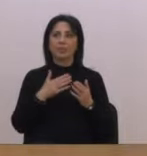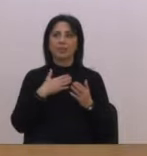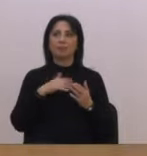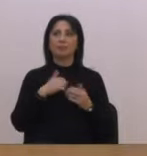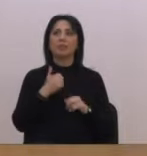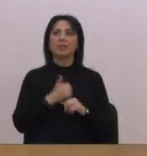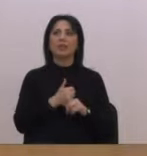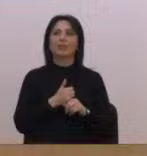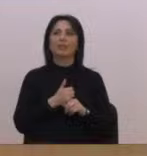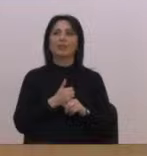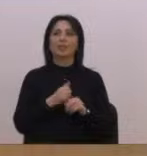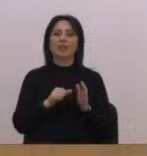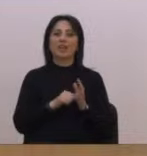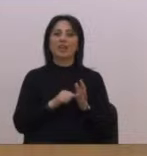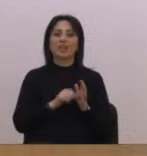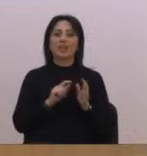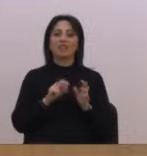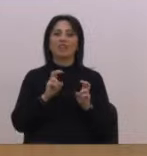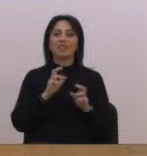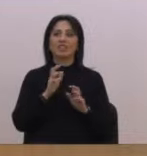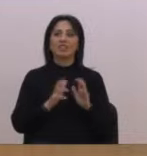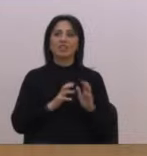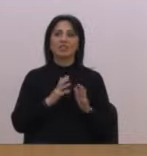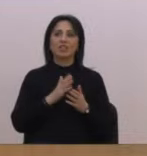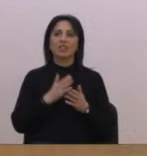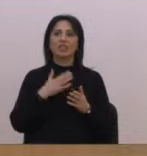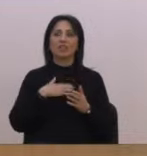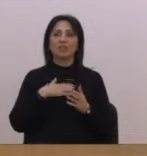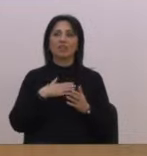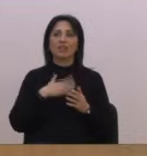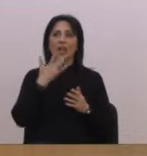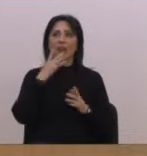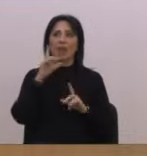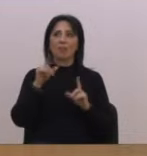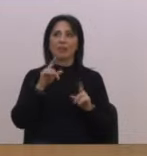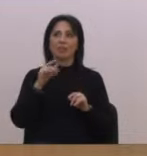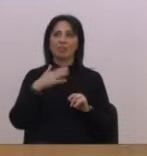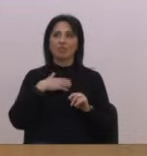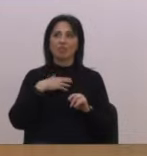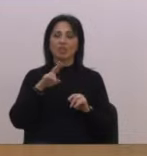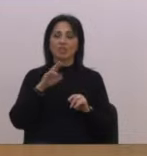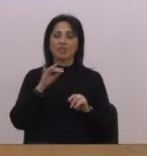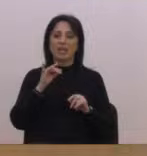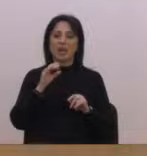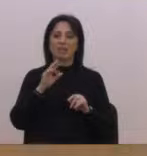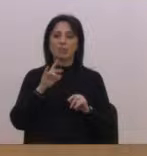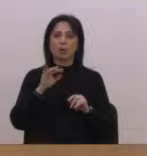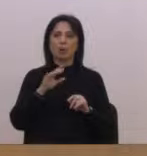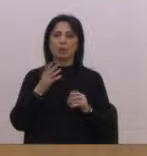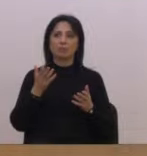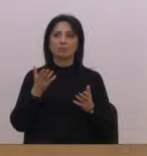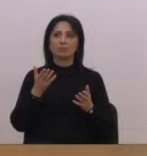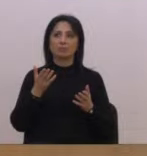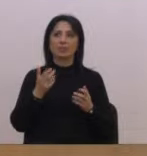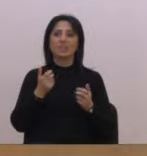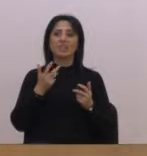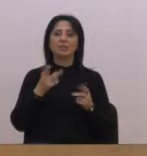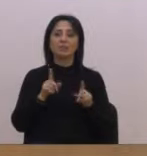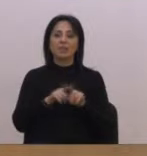მთავარი ინვესტორი საერთაშორისო არის ჩვენი ემიგრაცია, ჩვენი დიასპორა, რომელიც თითქმის